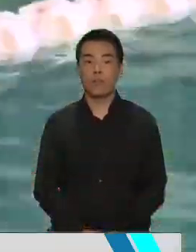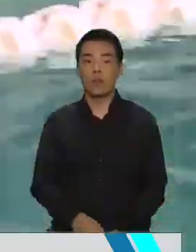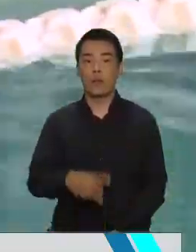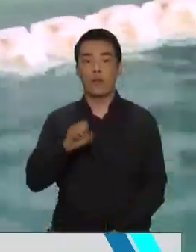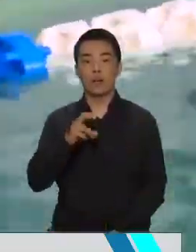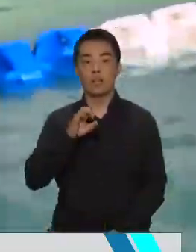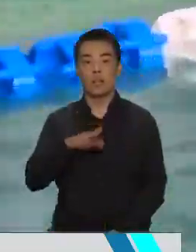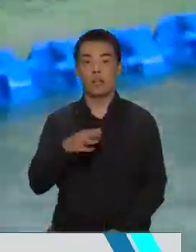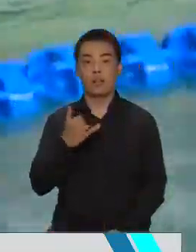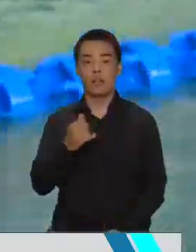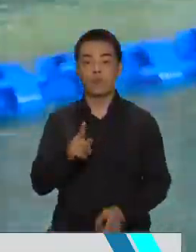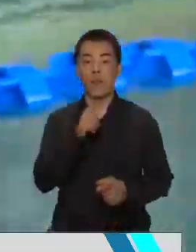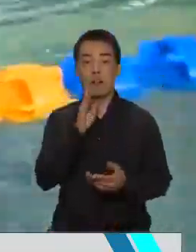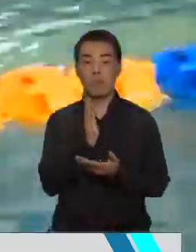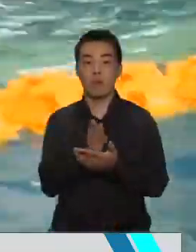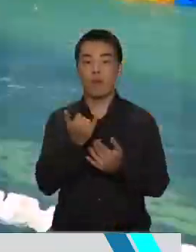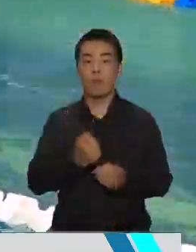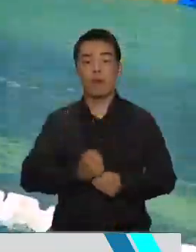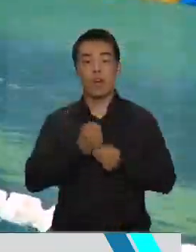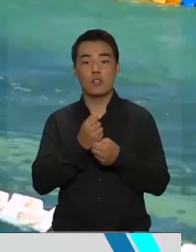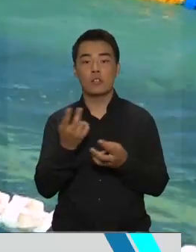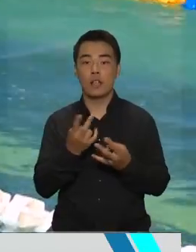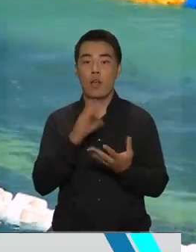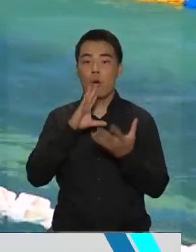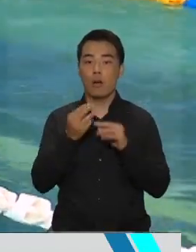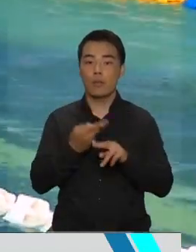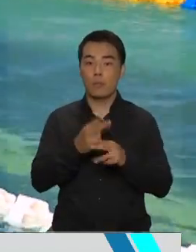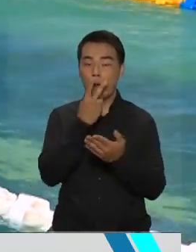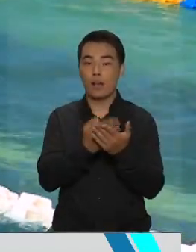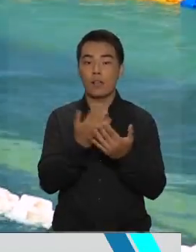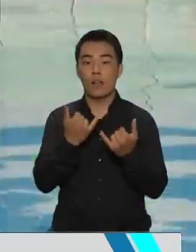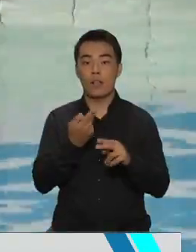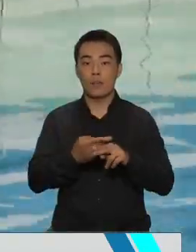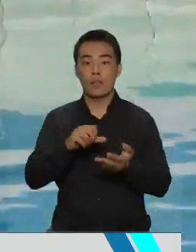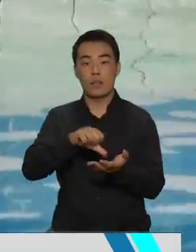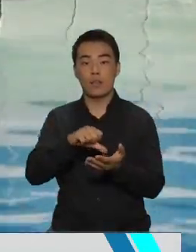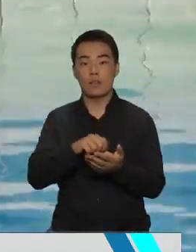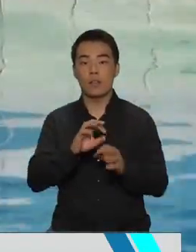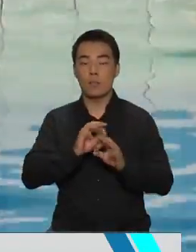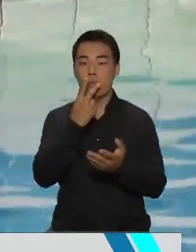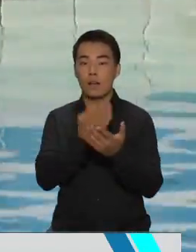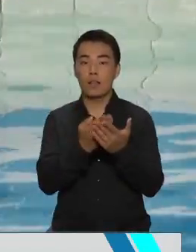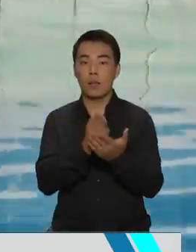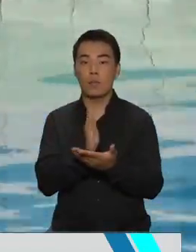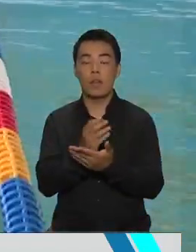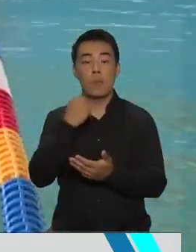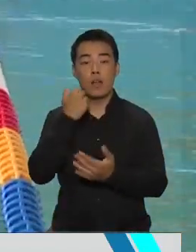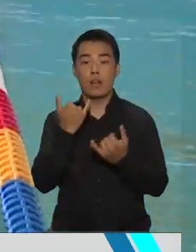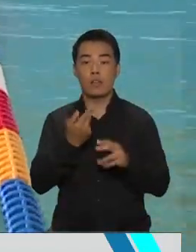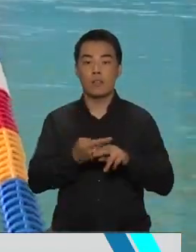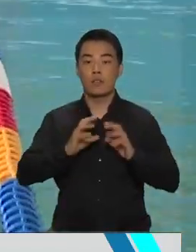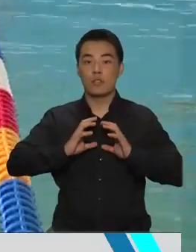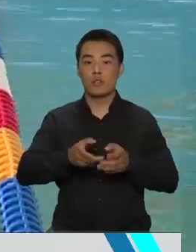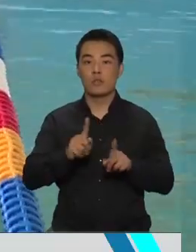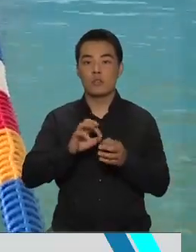Мақсат Мұрат жасталғамайды. Бастысы құлшыныс болса болғаны. Бұған біздің бүгінгі кейіпкеріміздің жігері дәлел. Алла әже енді жер жүзінің